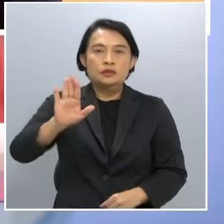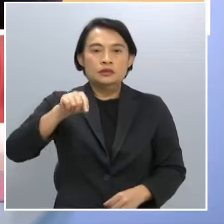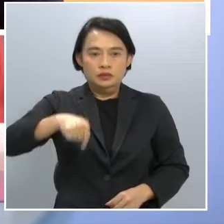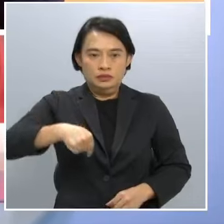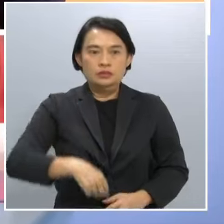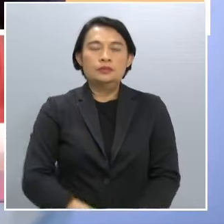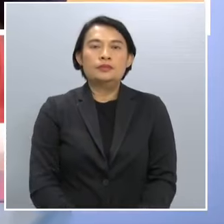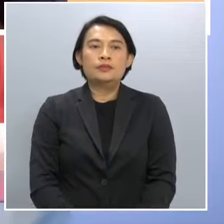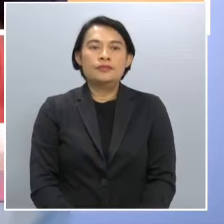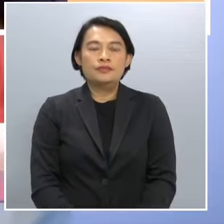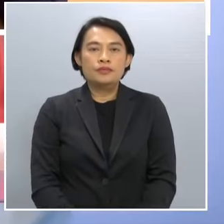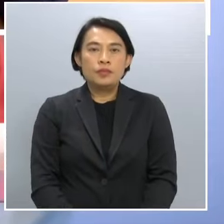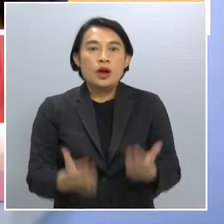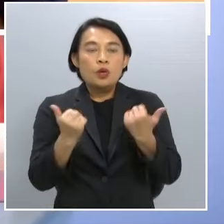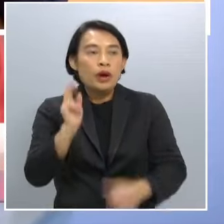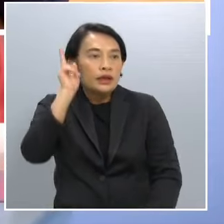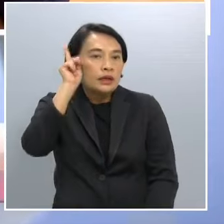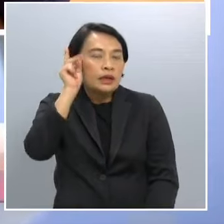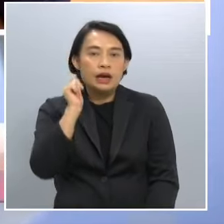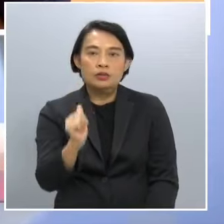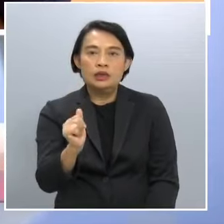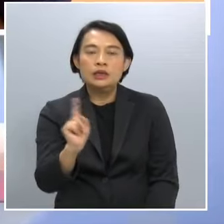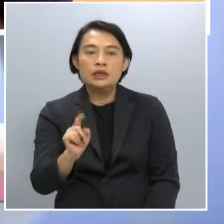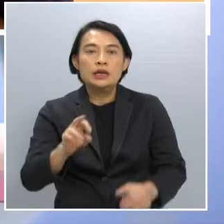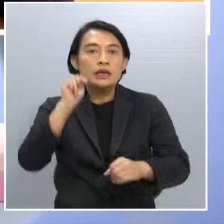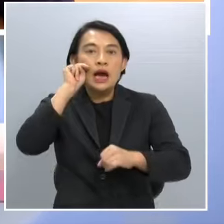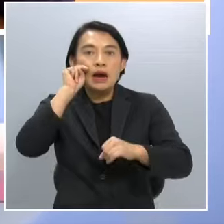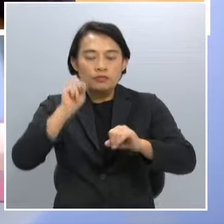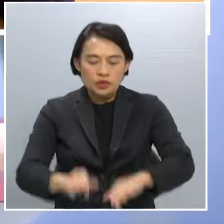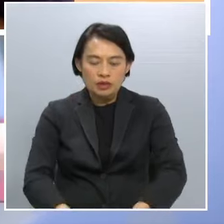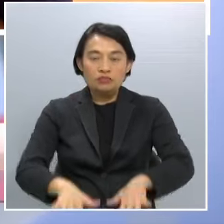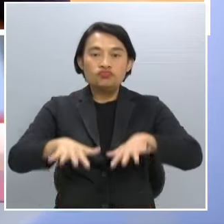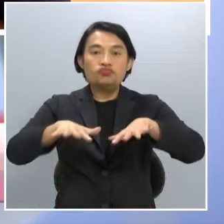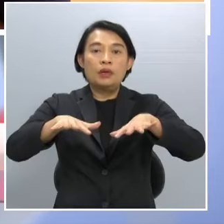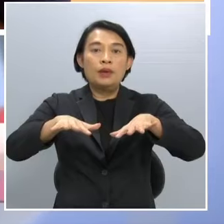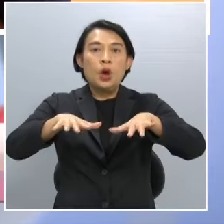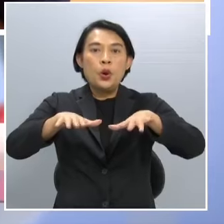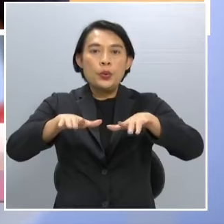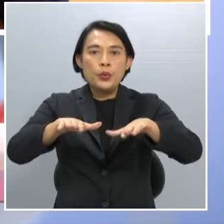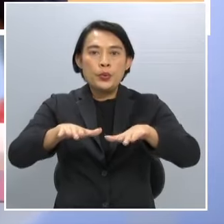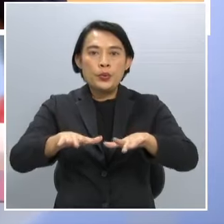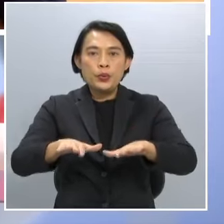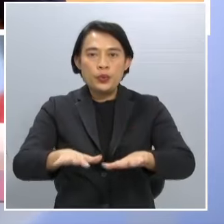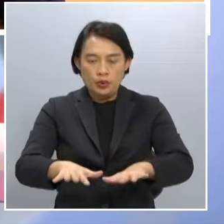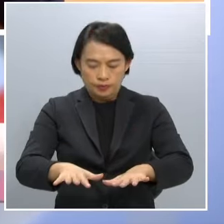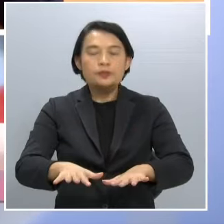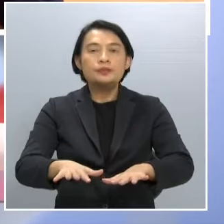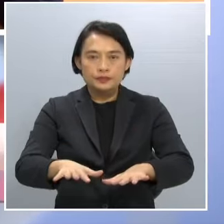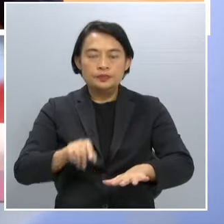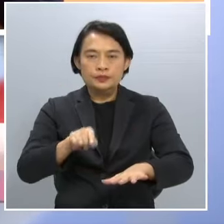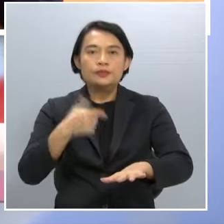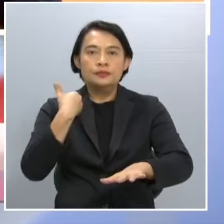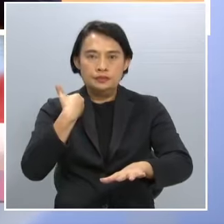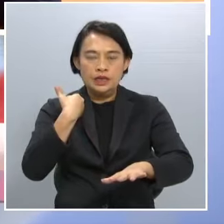ก็ในวันนี้ก็เป็นข่าวดีนะครับว่าระดับน้ำนี่ค่อยๆลดลงไปนะครับพี่น้องประชาชนบางท่านก็ยังห่